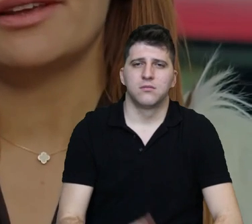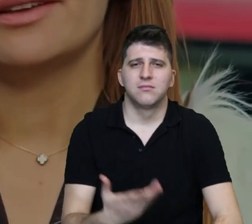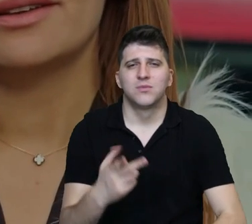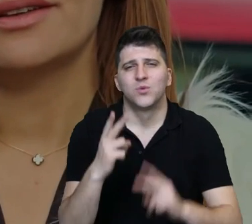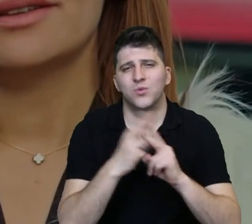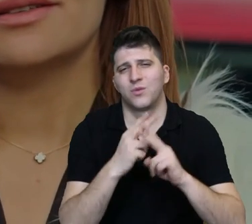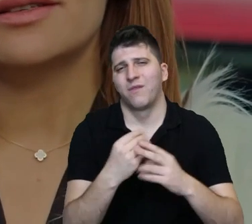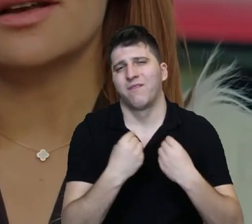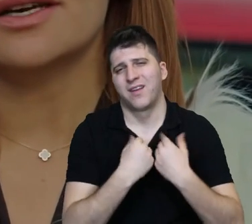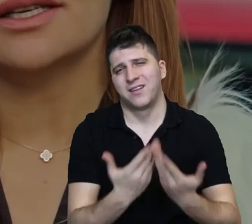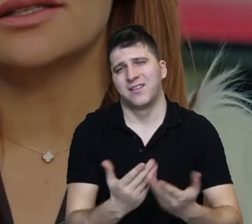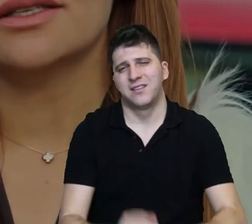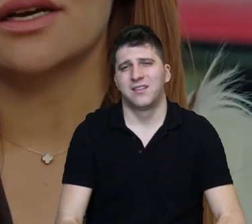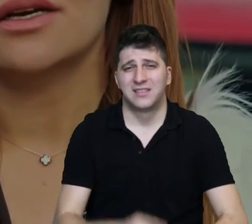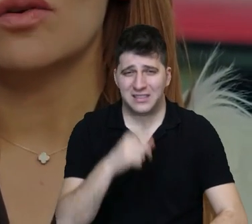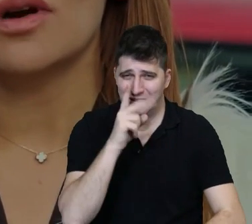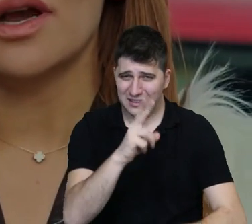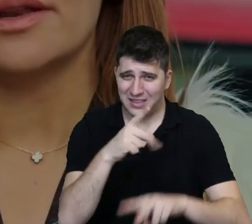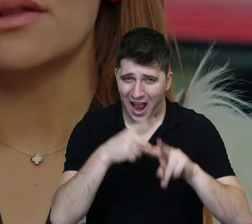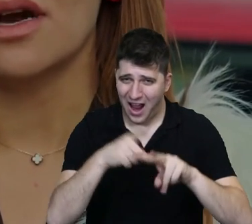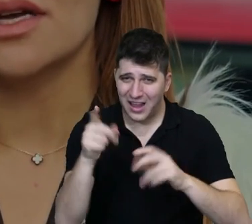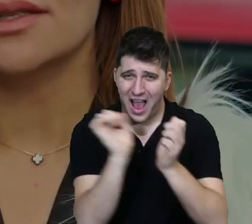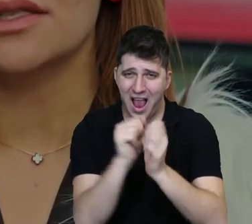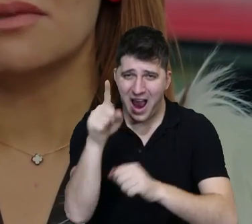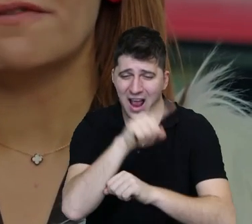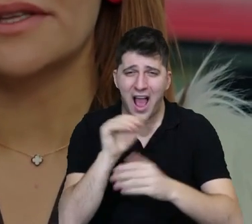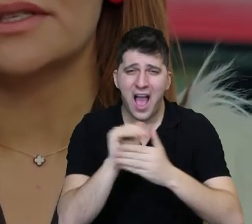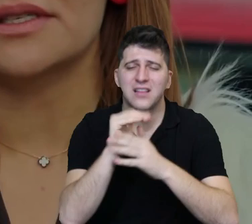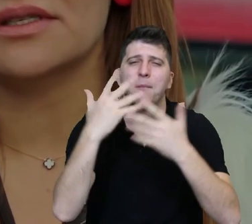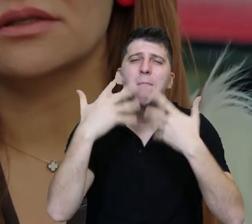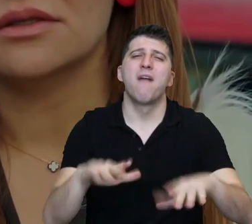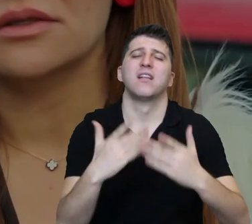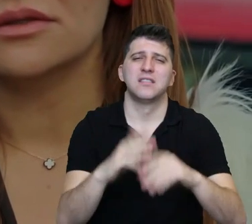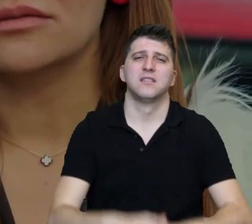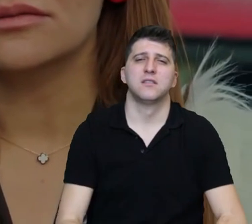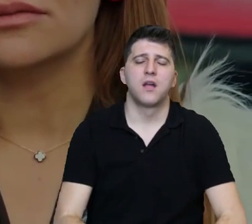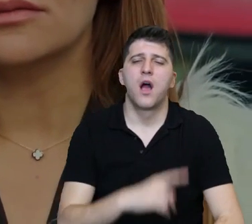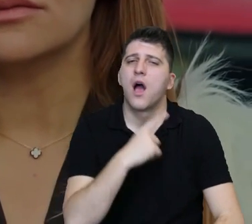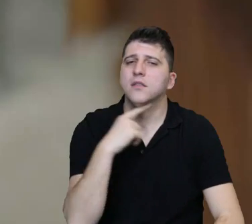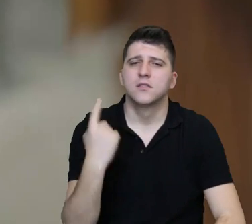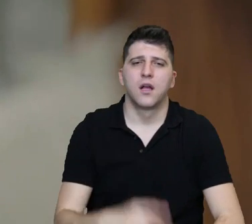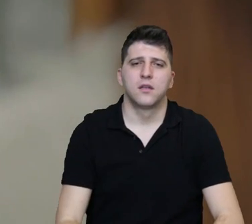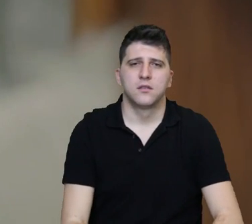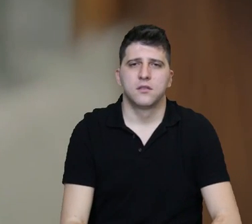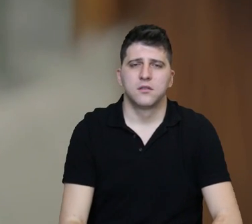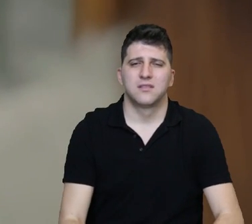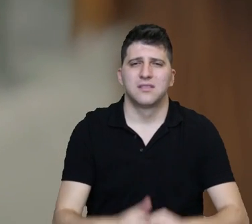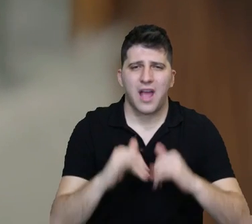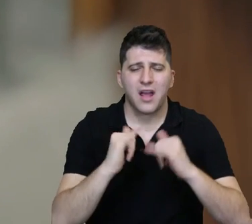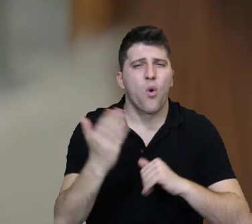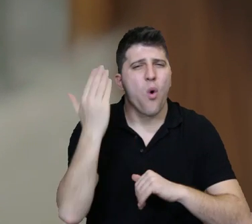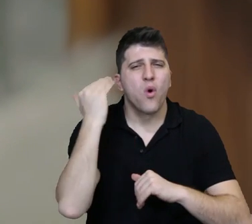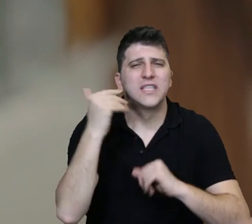Güldürmeyin beni. Siz Arda'nın da o ailenin de hayatını mahvettiniz. Asla. Tıpkı